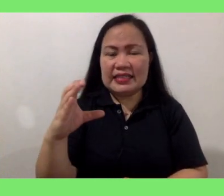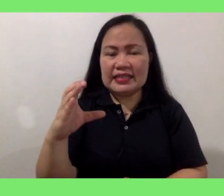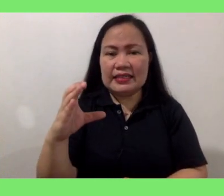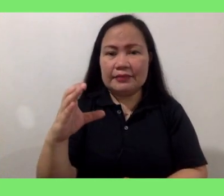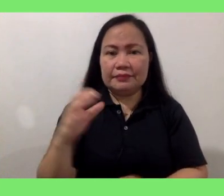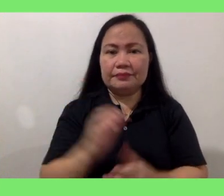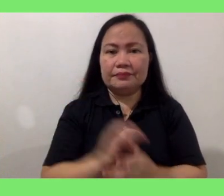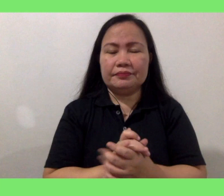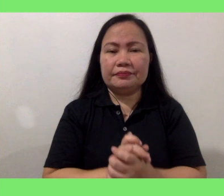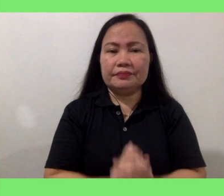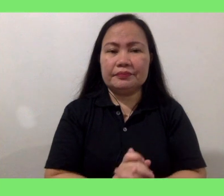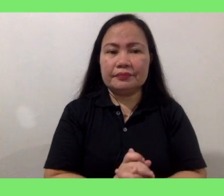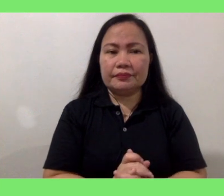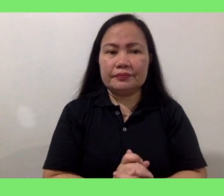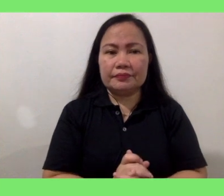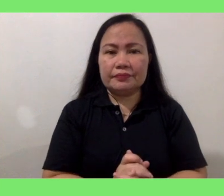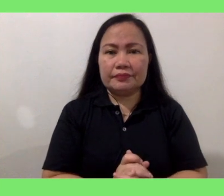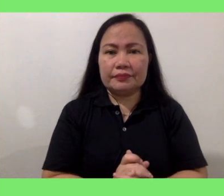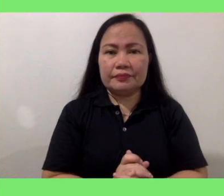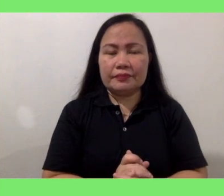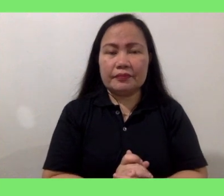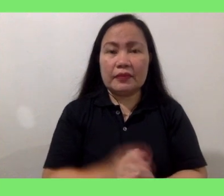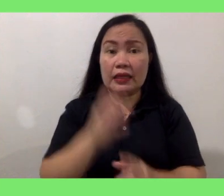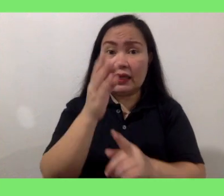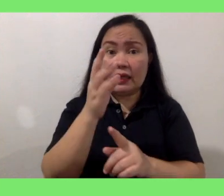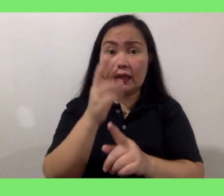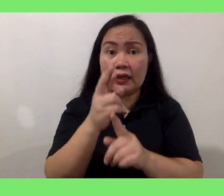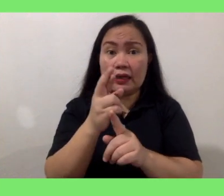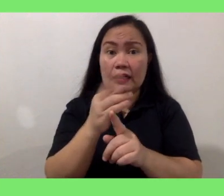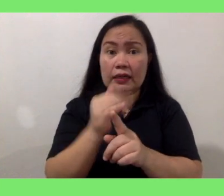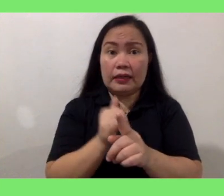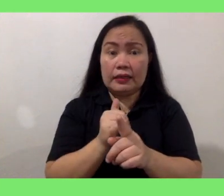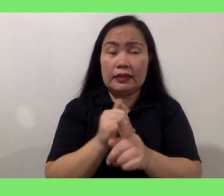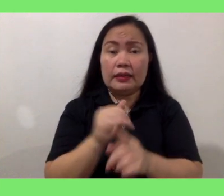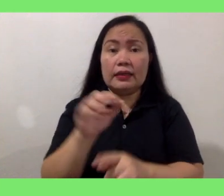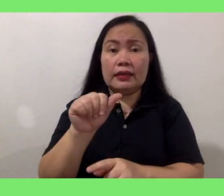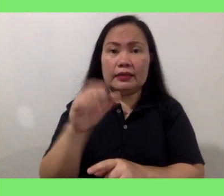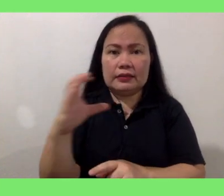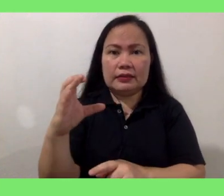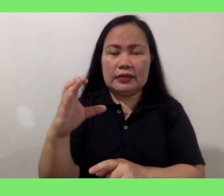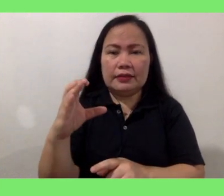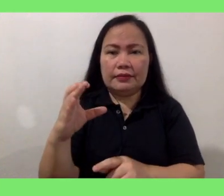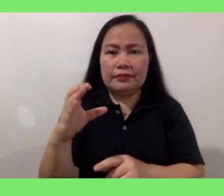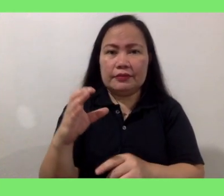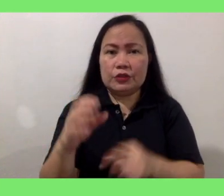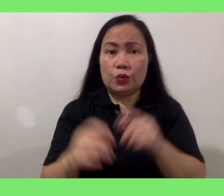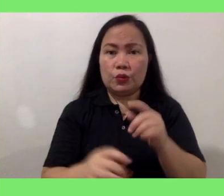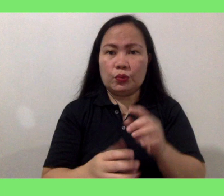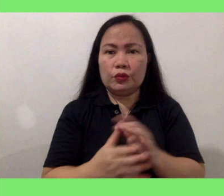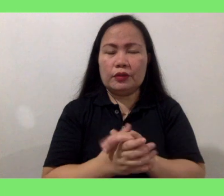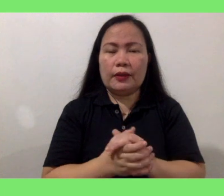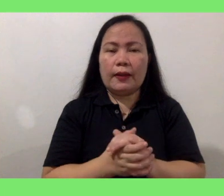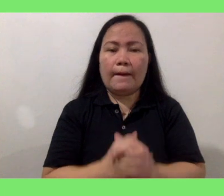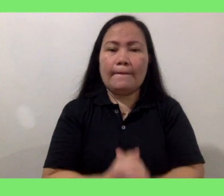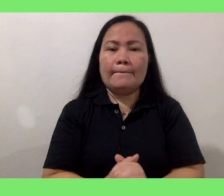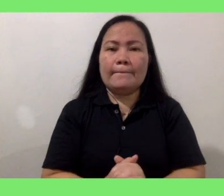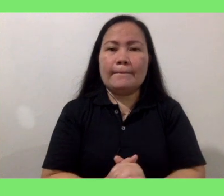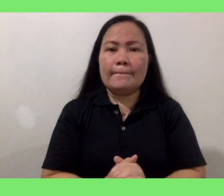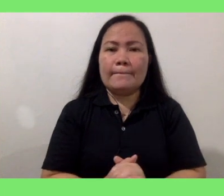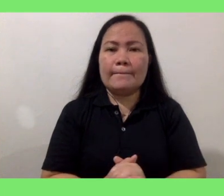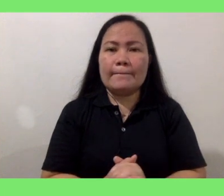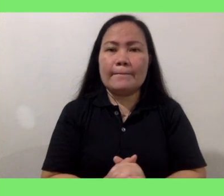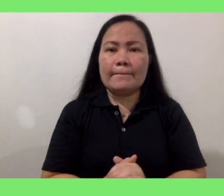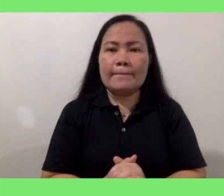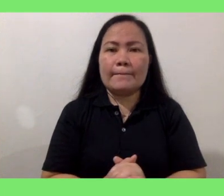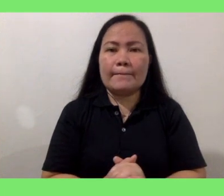So, yung infinite. Okay? So, lagi pong endpoint first. So, ray AC. Pwede rin po. So, isa lang po